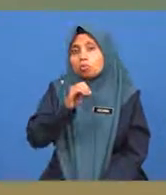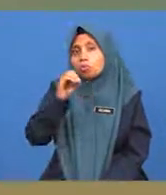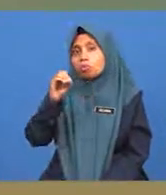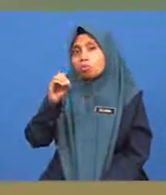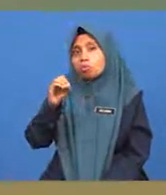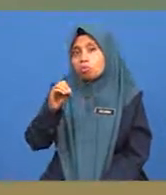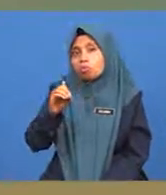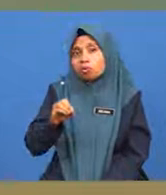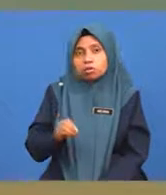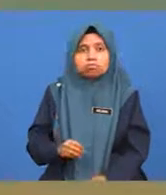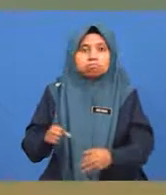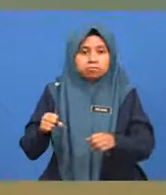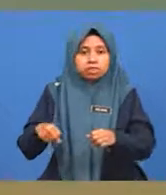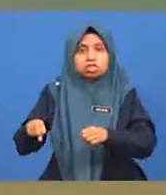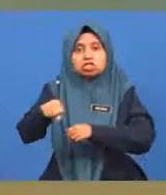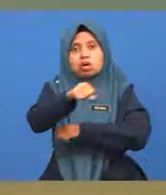Oh, sawah padi.